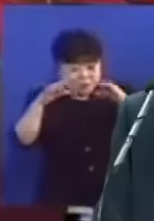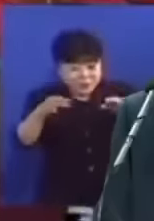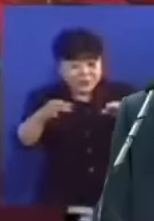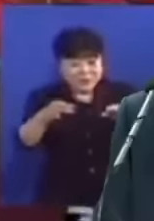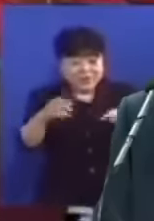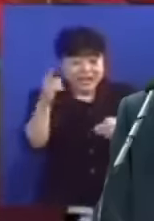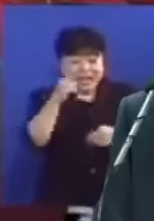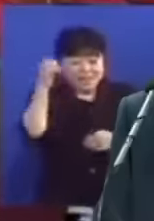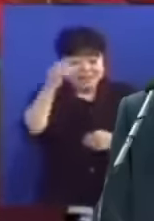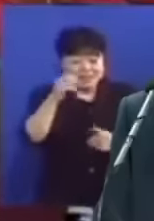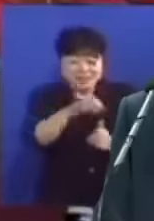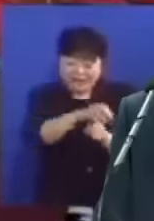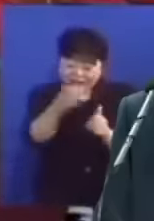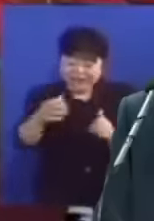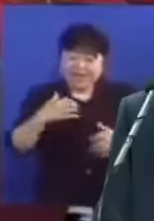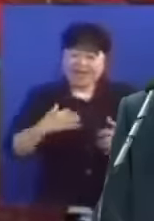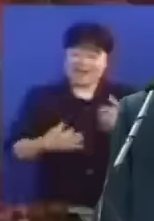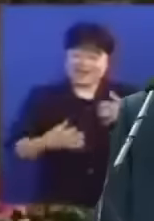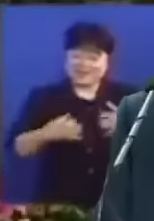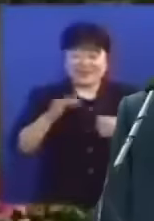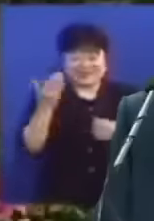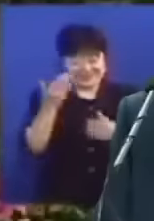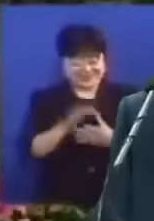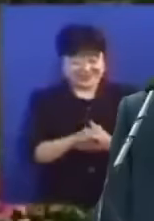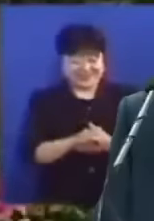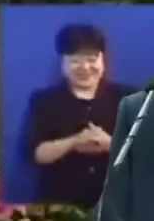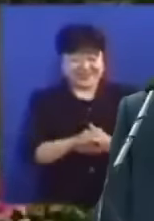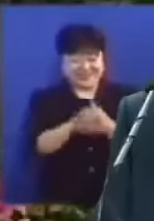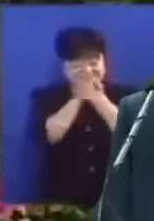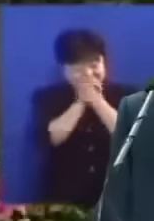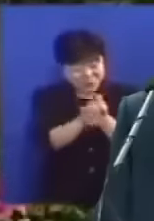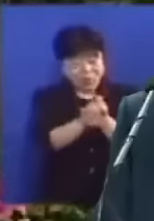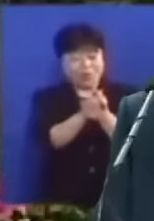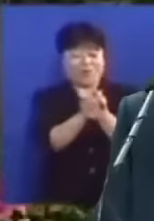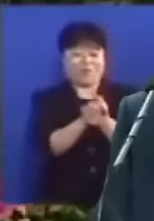악령에서 해방되고 기뻐한 것입니다. 그리고 기도와